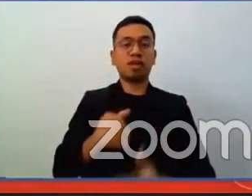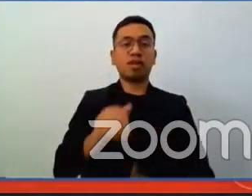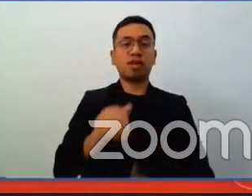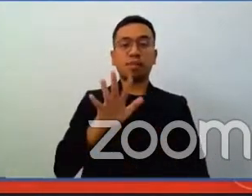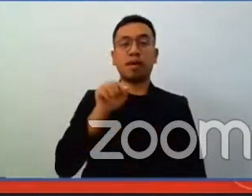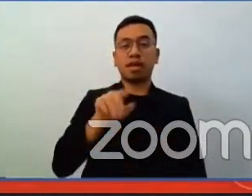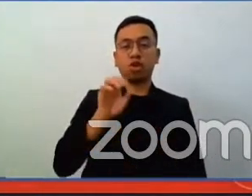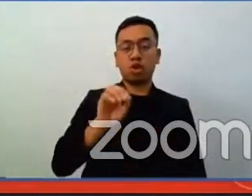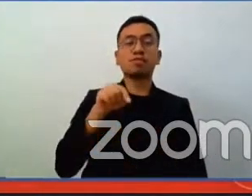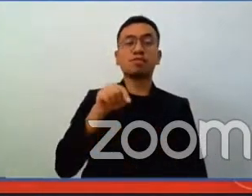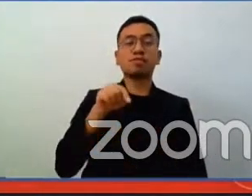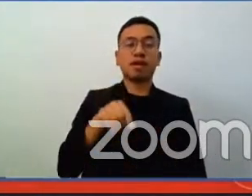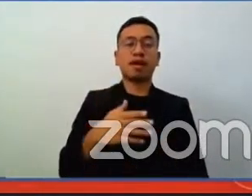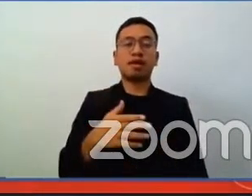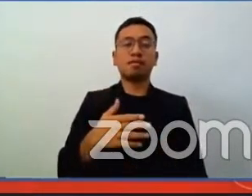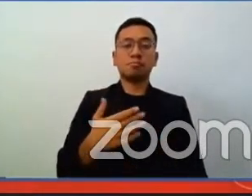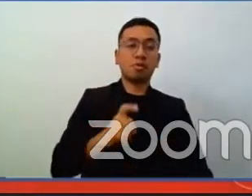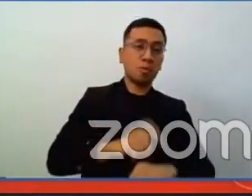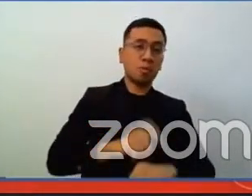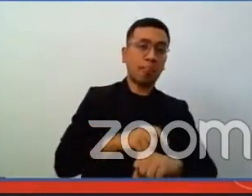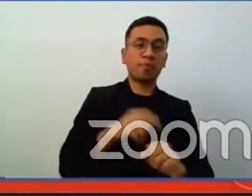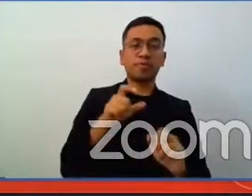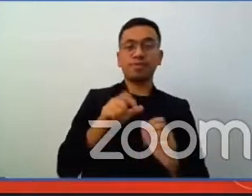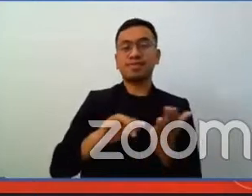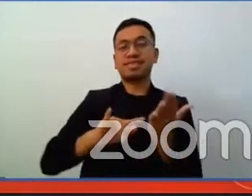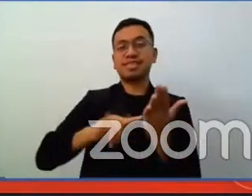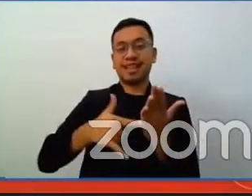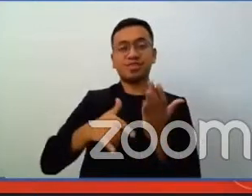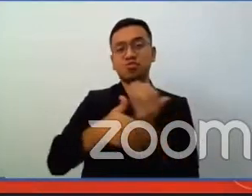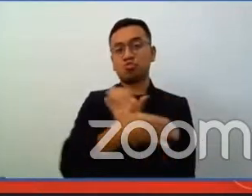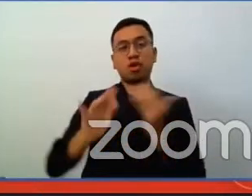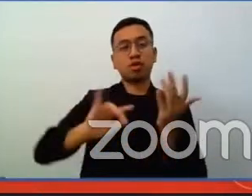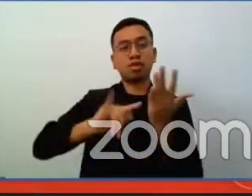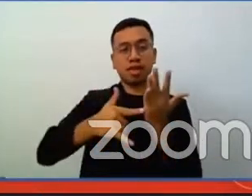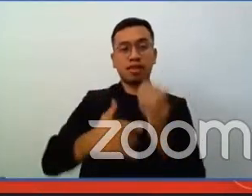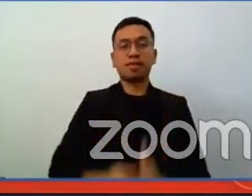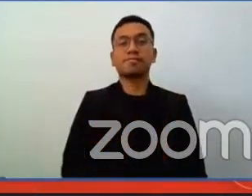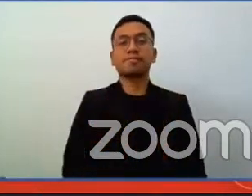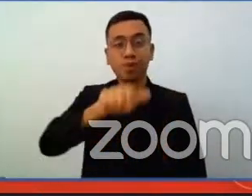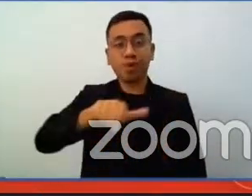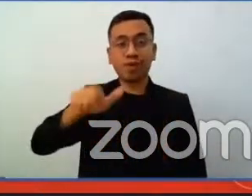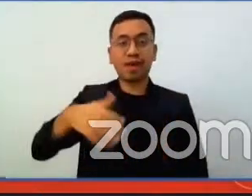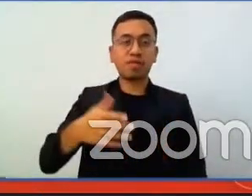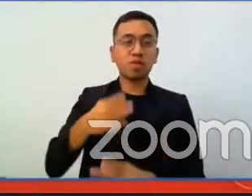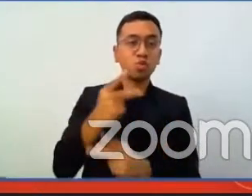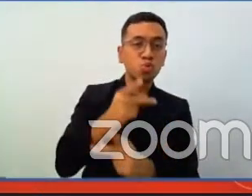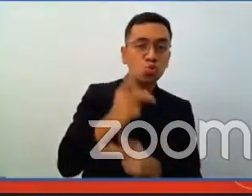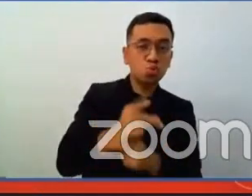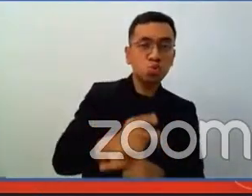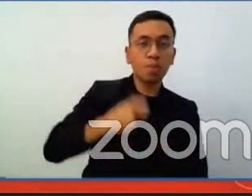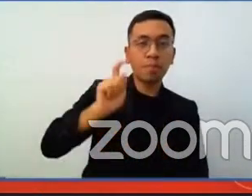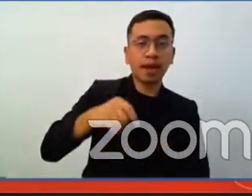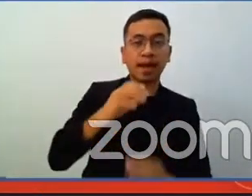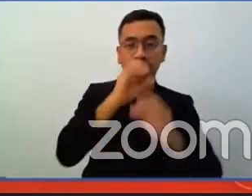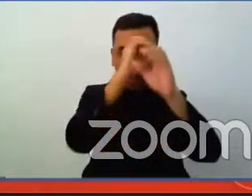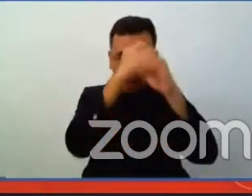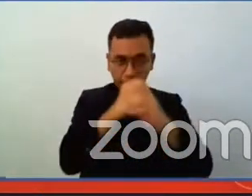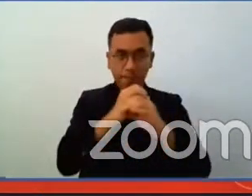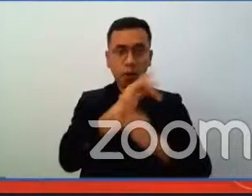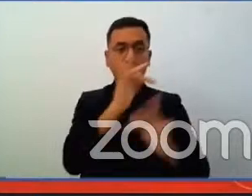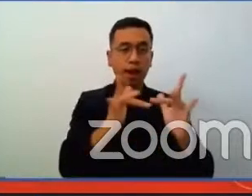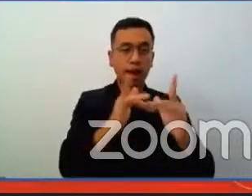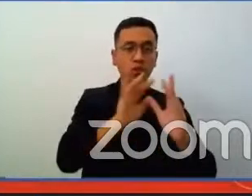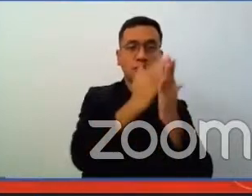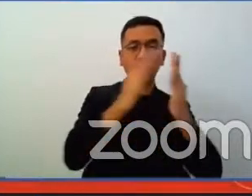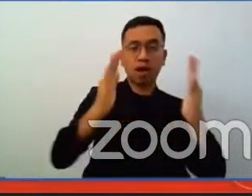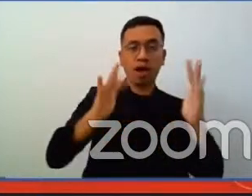digitalisasi, kemudian yang keempat hal yang perlu harus diperhatikan oleh tenaga pakar laboratorium dan perpustakaan